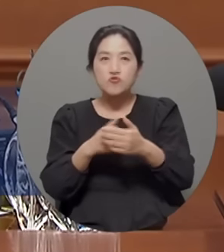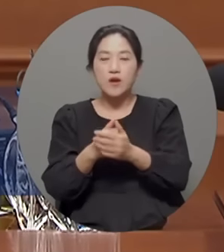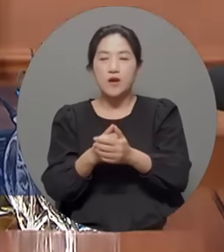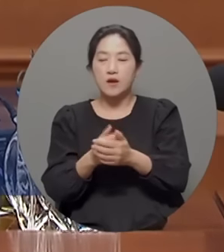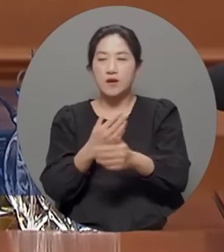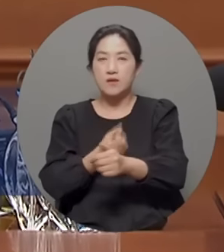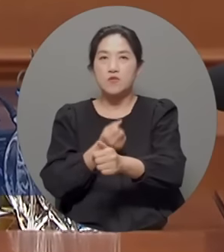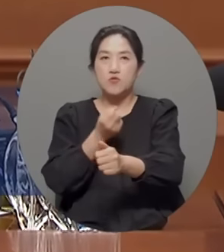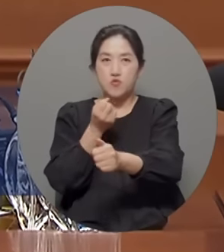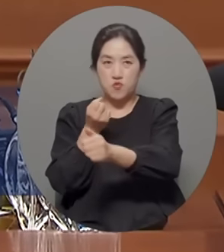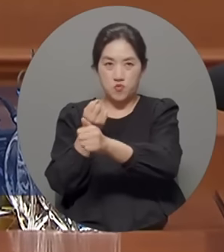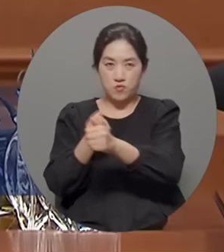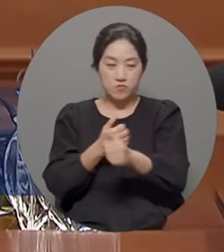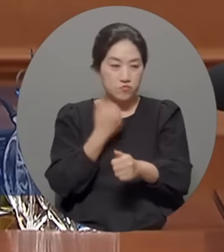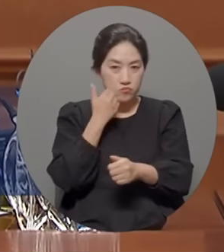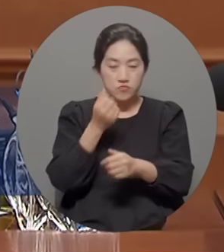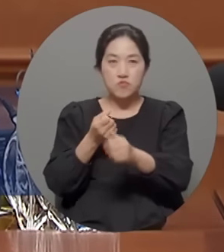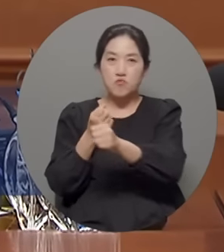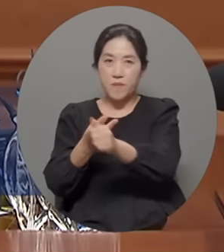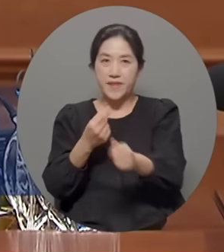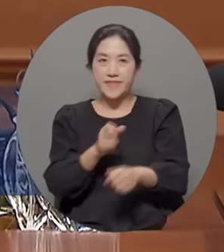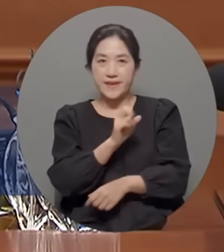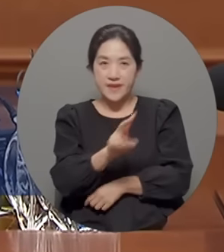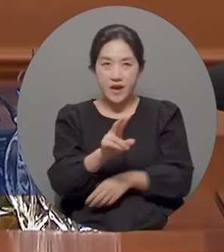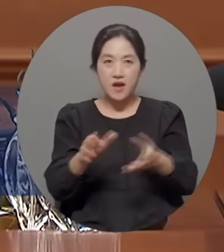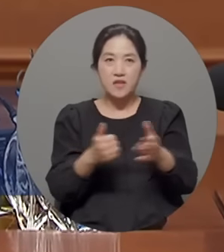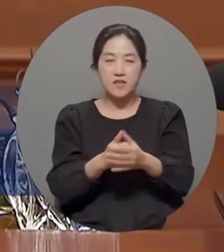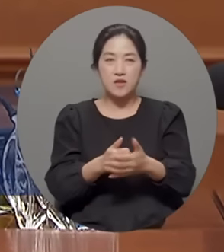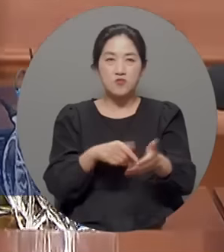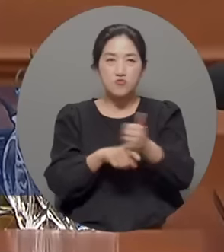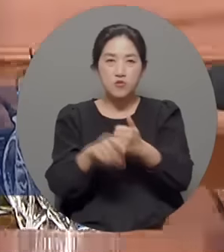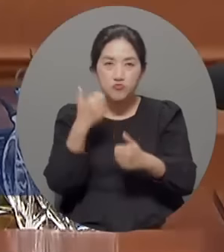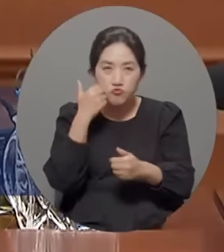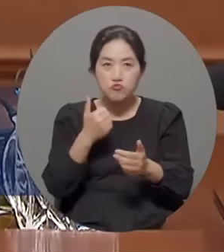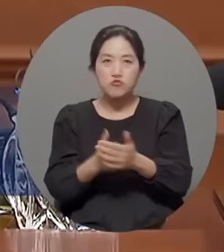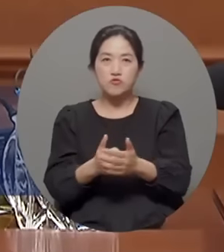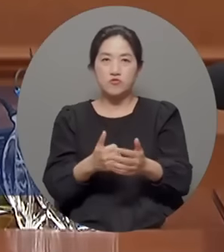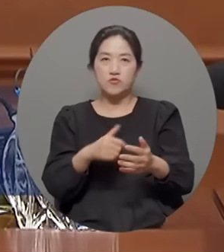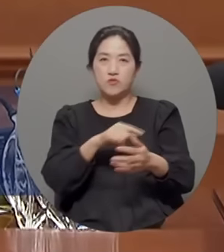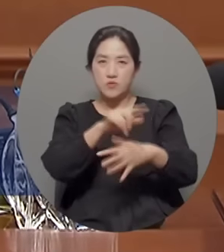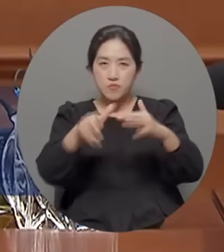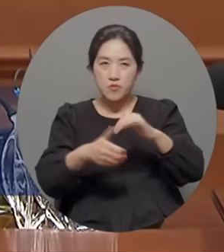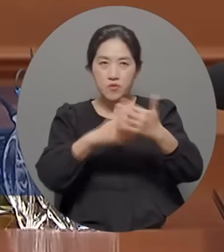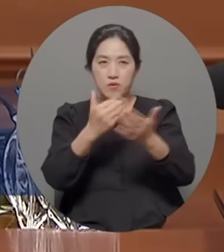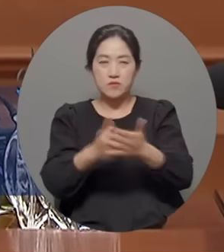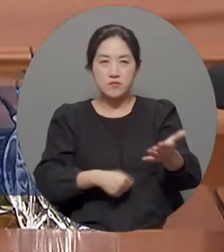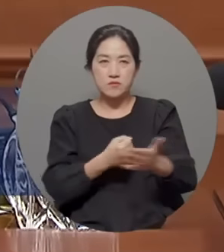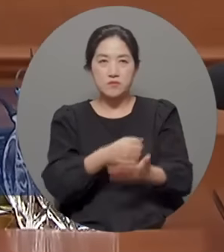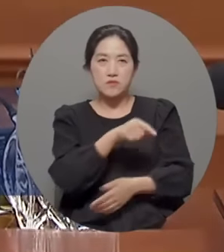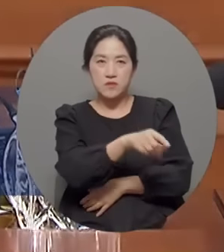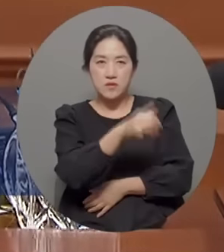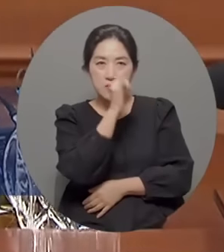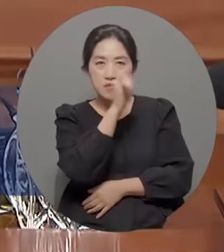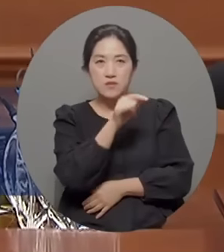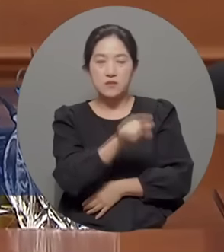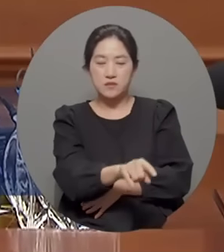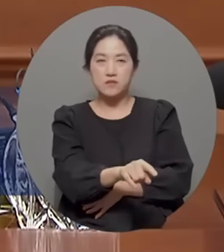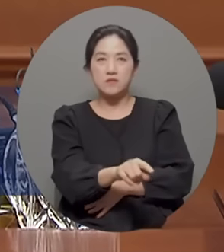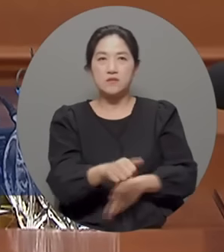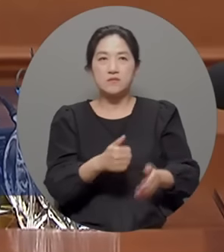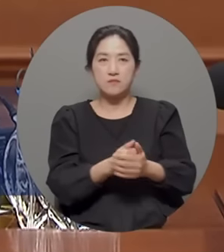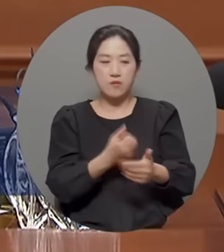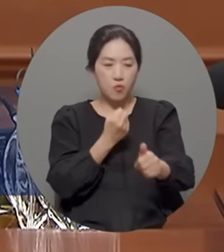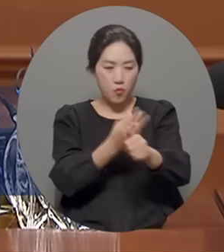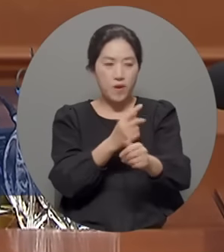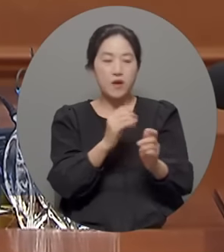야당이 수사기관, 대상, 범위를 스스로 정하도록 규정한 대목도 깊이 우려하지